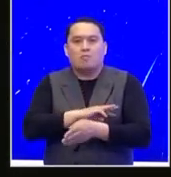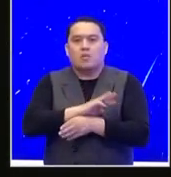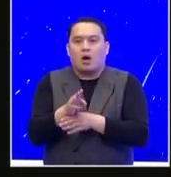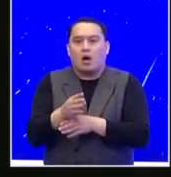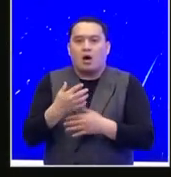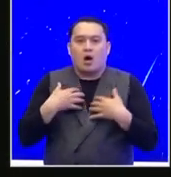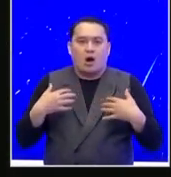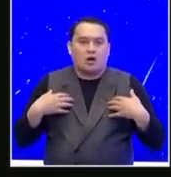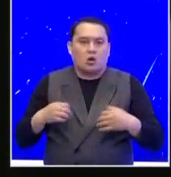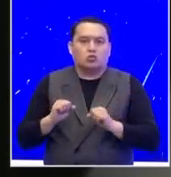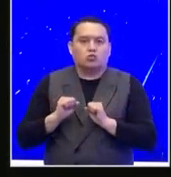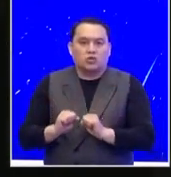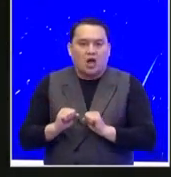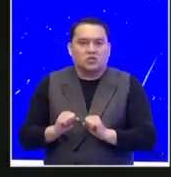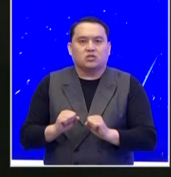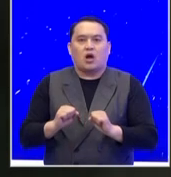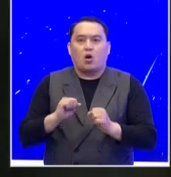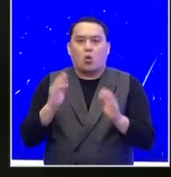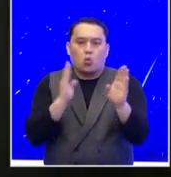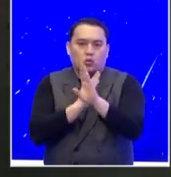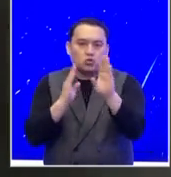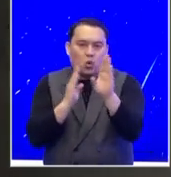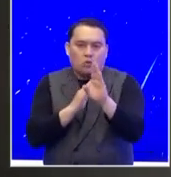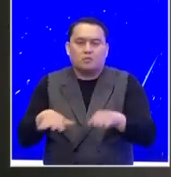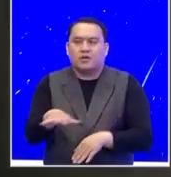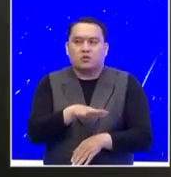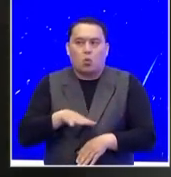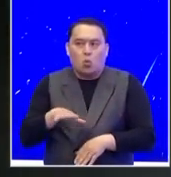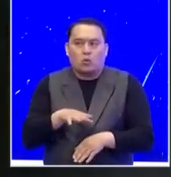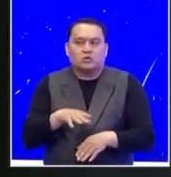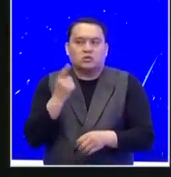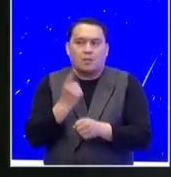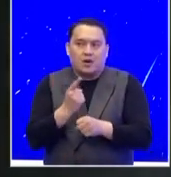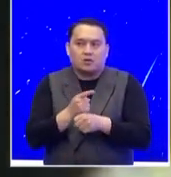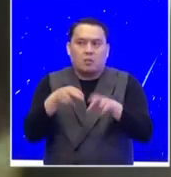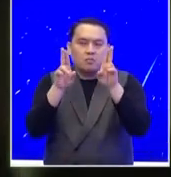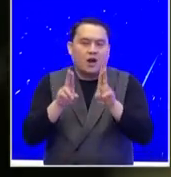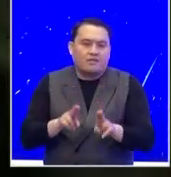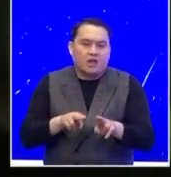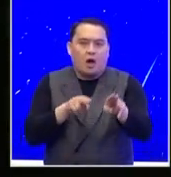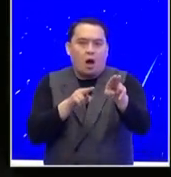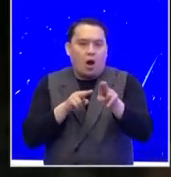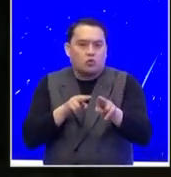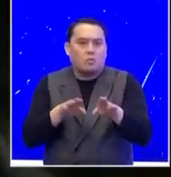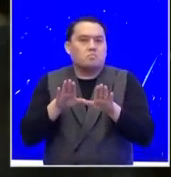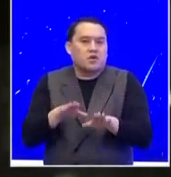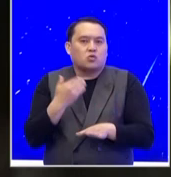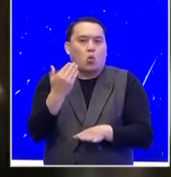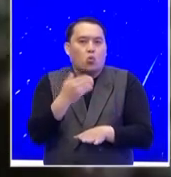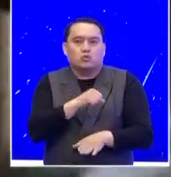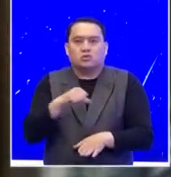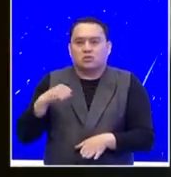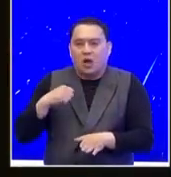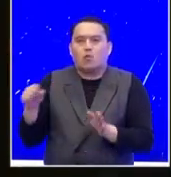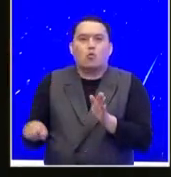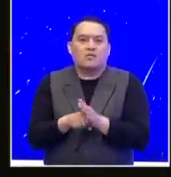обеспечивать охрану животного мира на закрепленных охотничьих угодьях, пресекать нарушения правил охоты. Однако вместо этого он сам